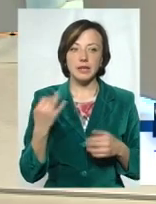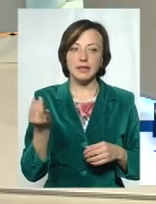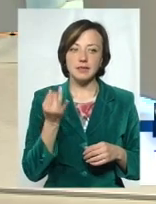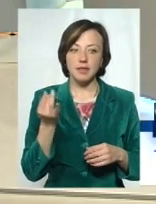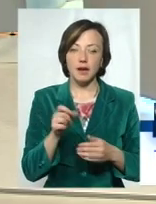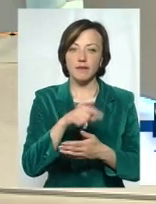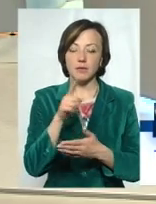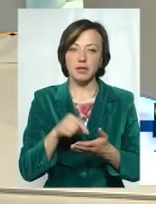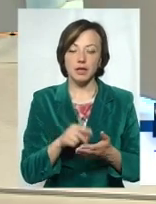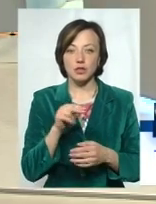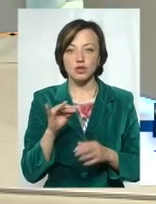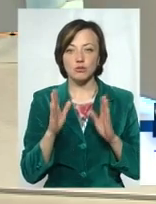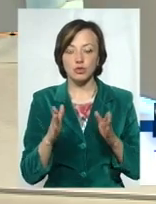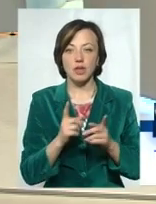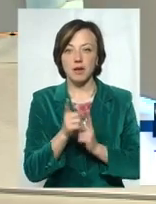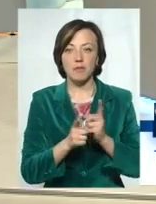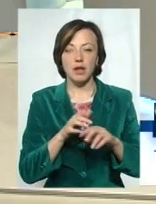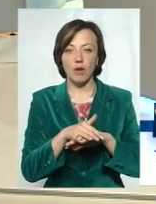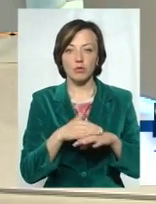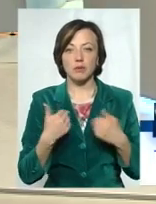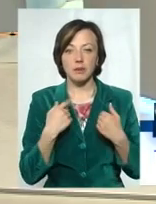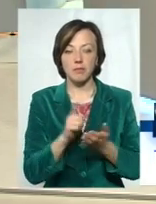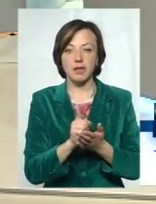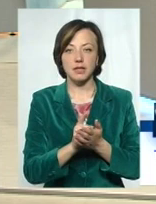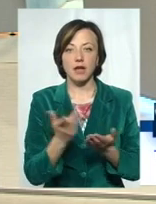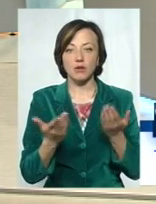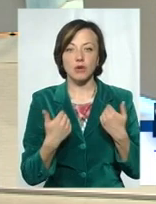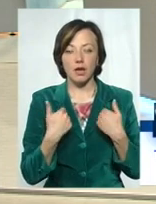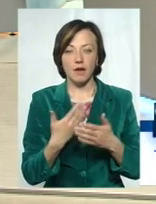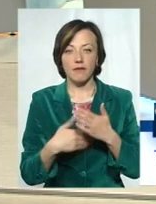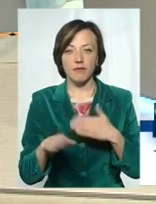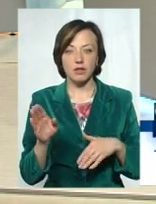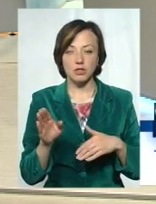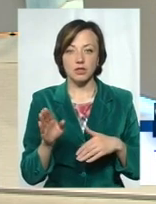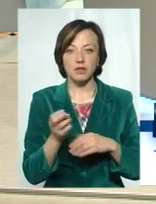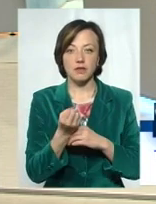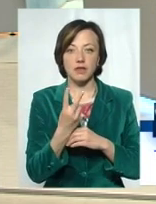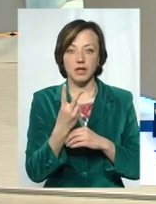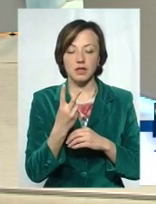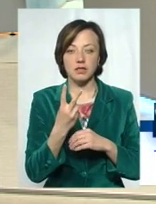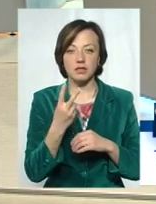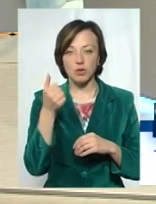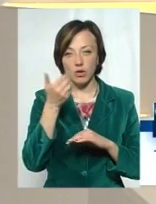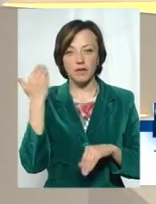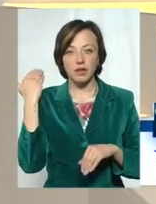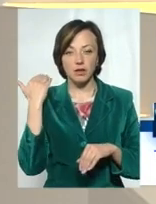питання. Чи буде перерахунок мені пенсії, якщо я вийшла на 12 років назад, в